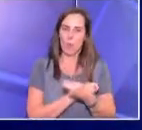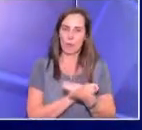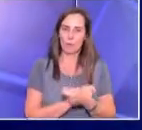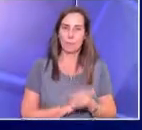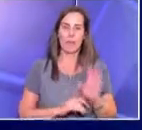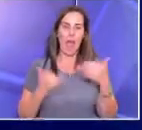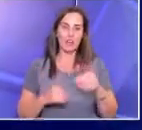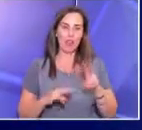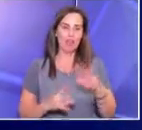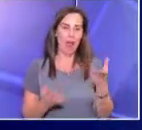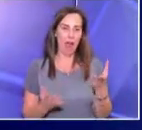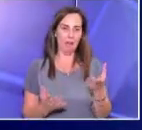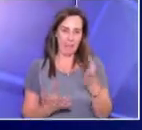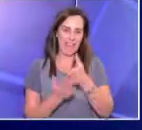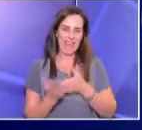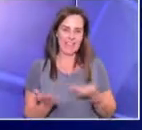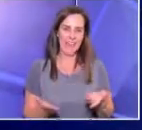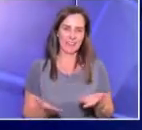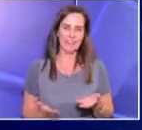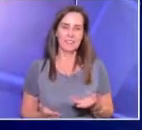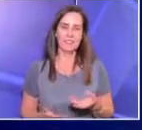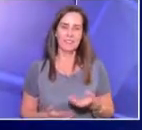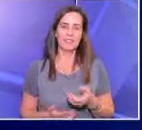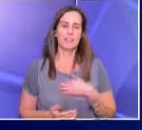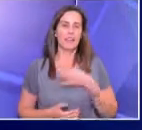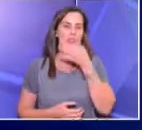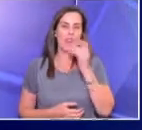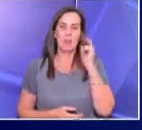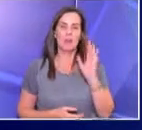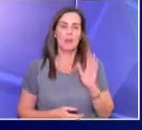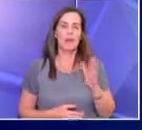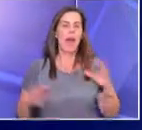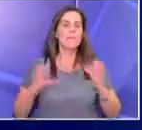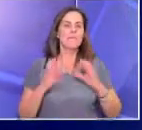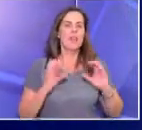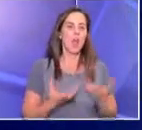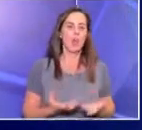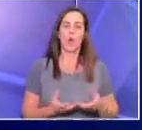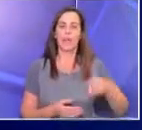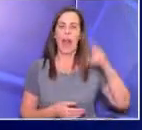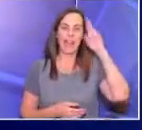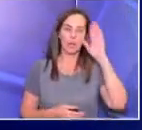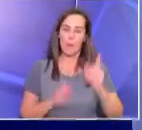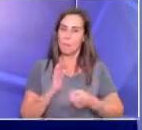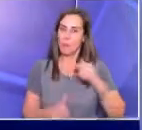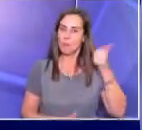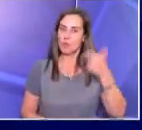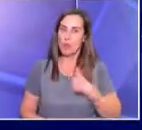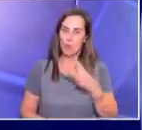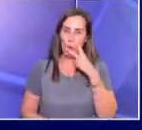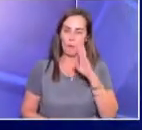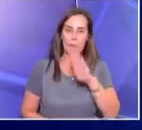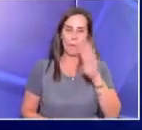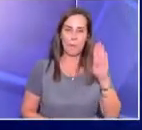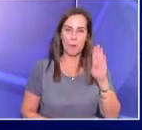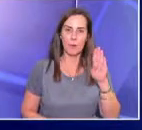הארצית. עכשיו, אפשר לנתח את זה כמובן, ומן הסתם נשאל ונשמע, המפלגות, הליכוד, פעם ראשונה שאנחנו ראינו את